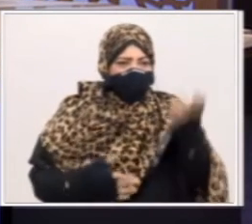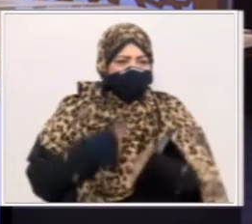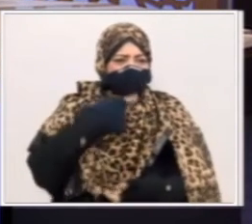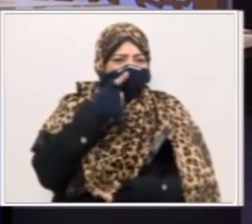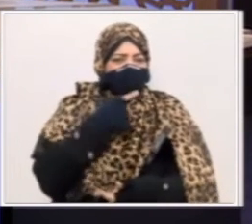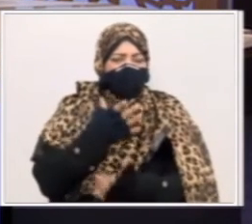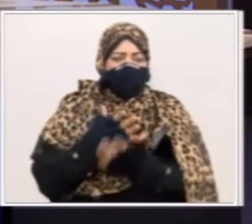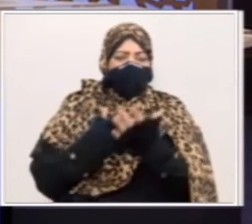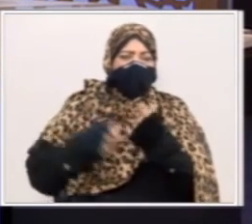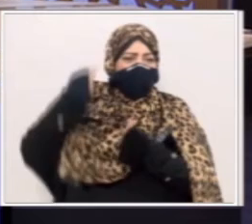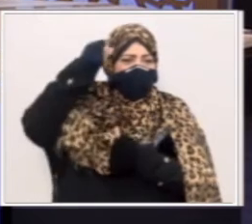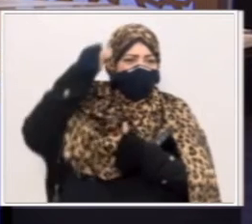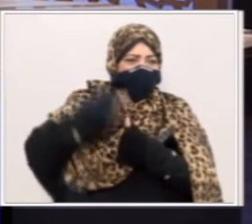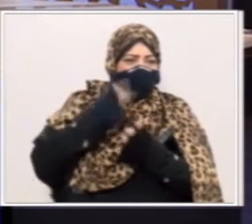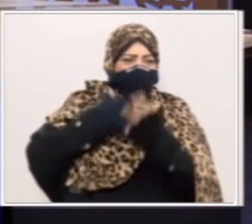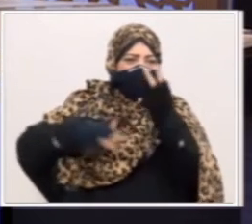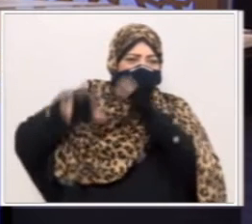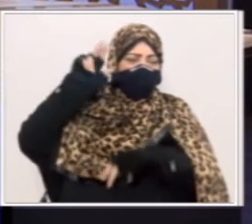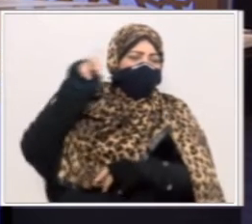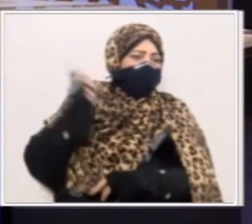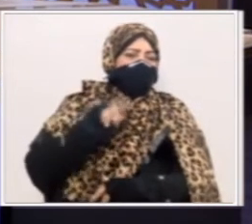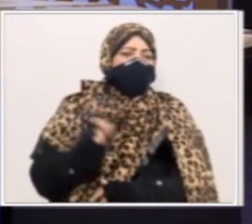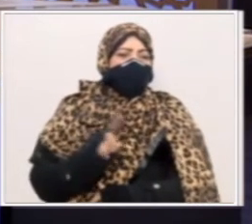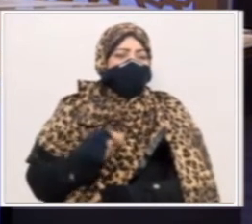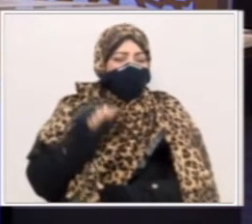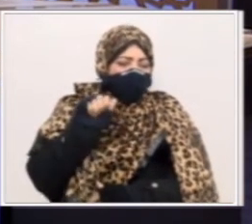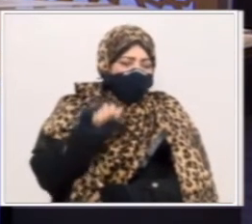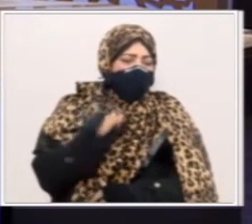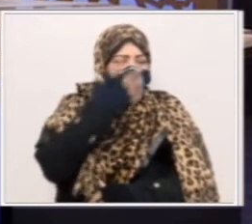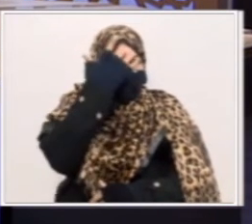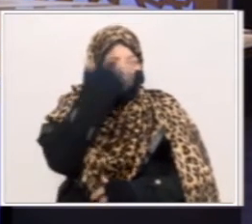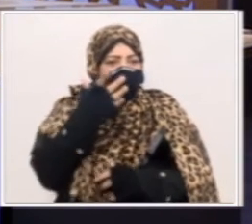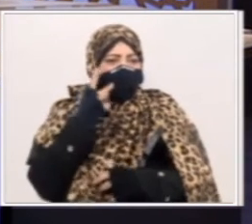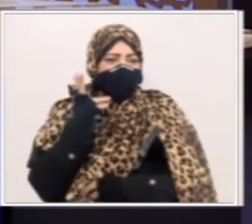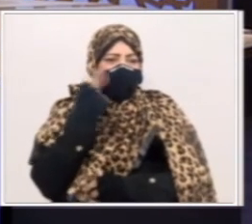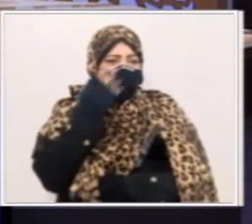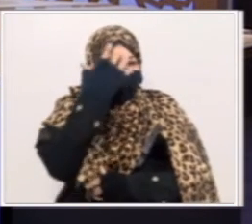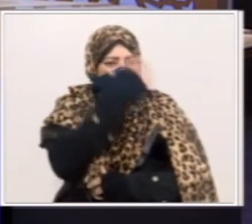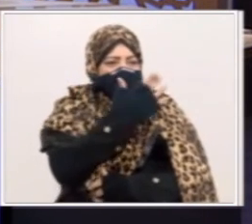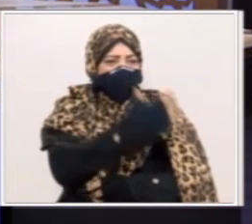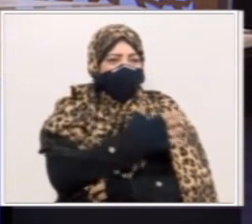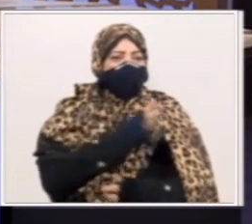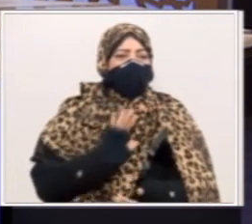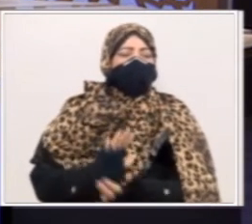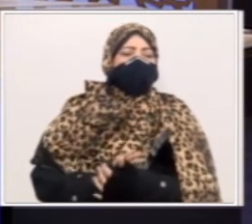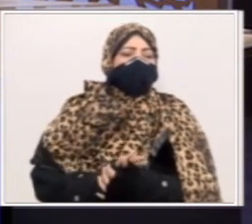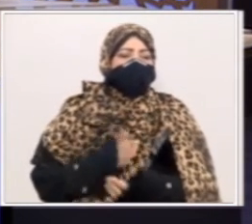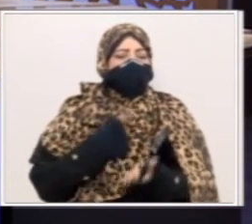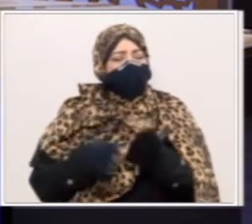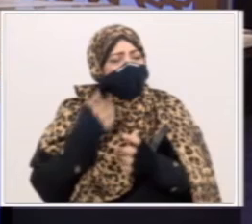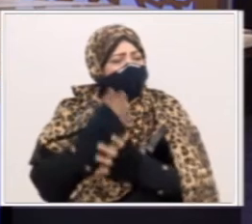ليس ميراثا. فإن أعطى الإنسان شيئا من أولاده، النبي عليه الصلاة والسلام أمر بالعدل في هذه